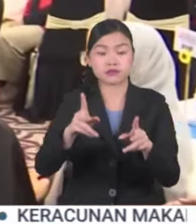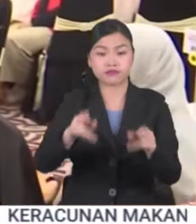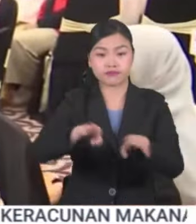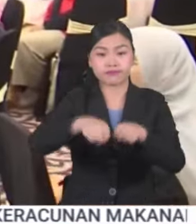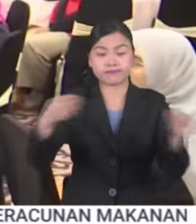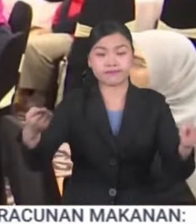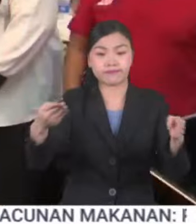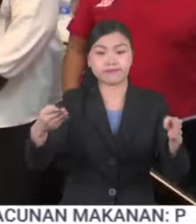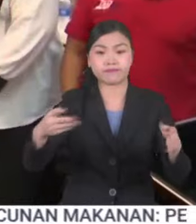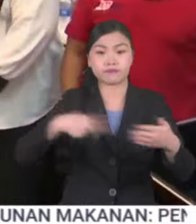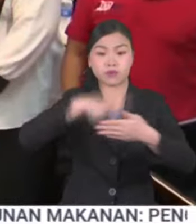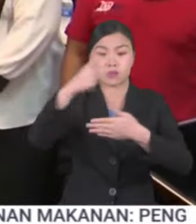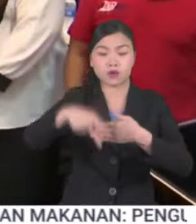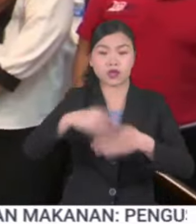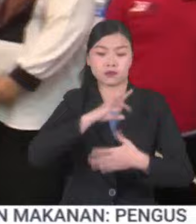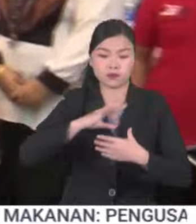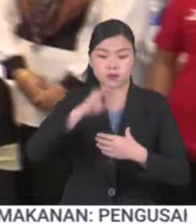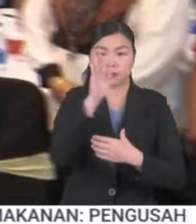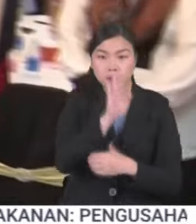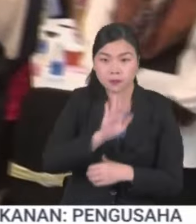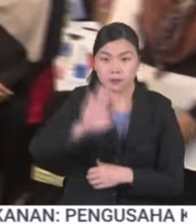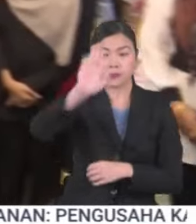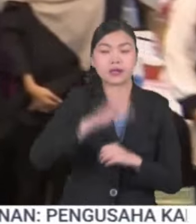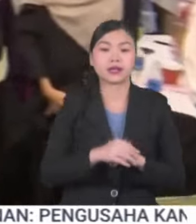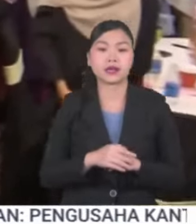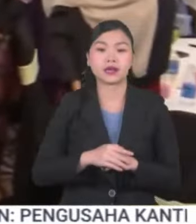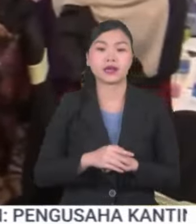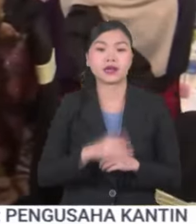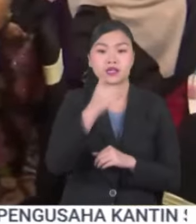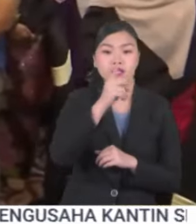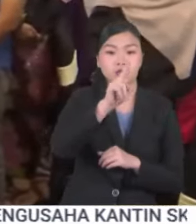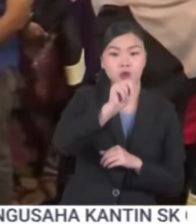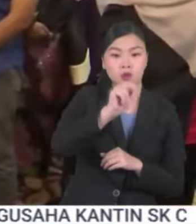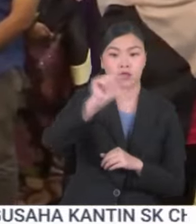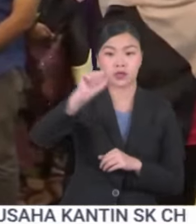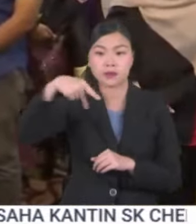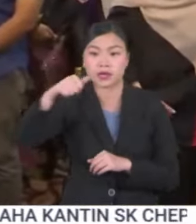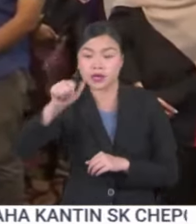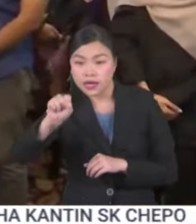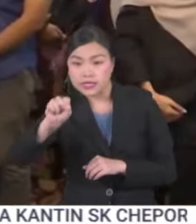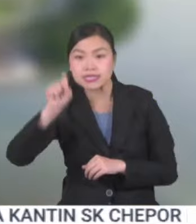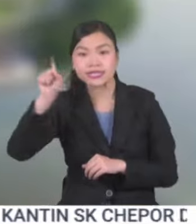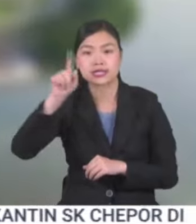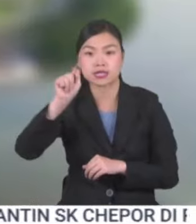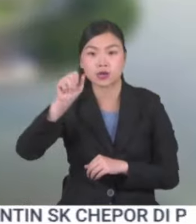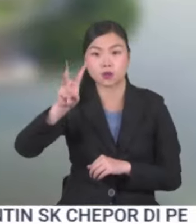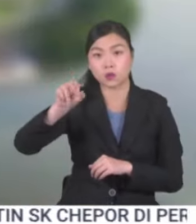komuniti jiwa Madani dewan undangan Negeri Dun apas dan Balung di Tawau